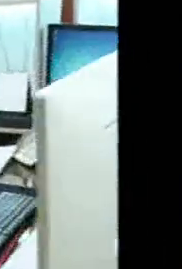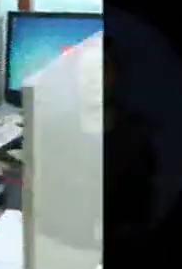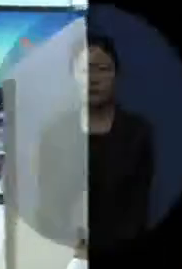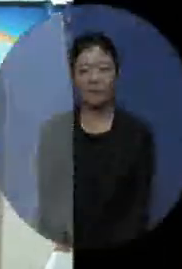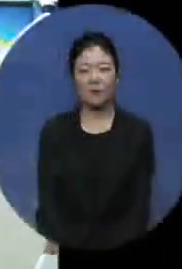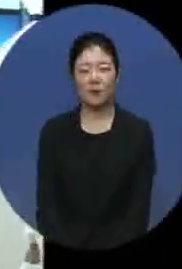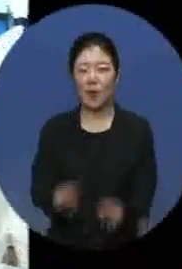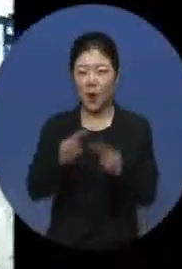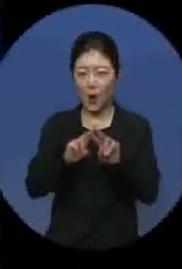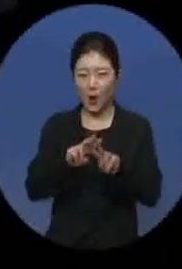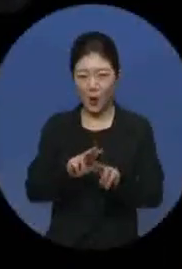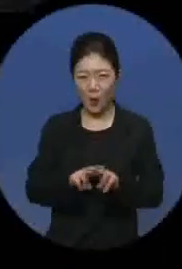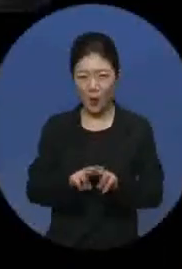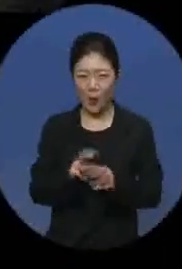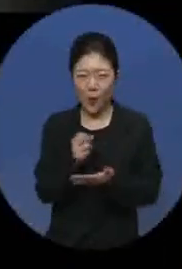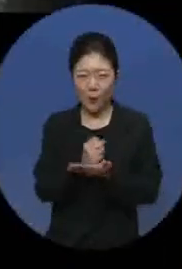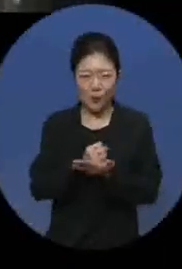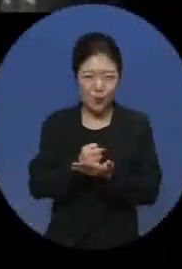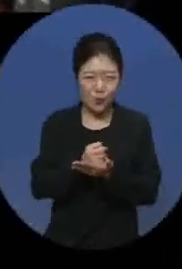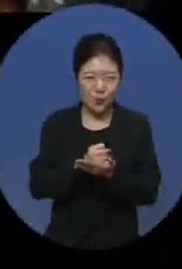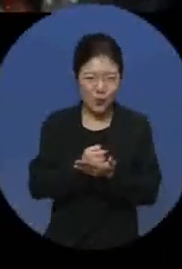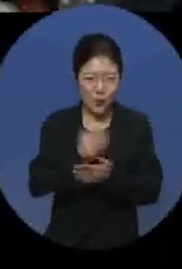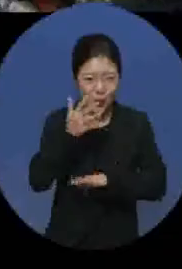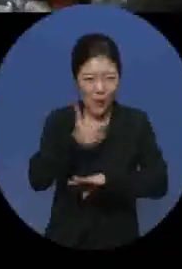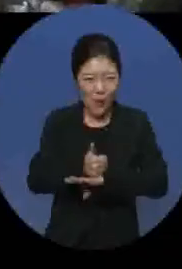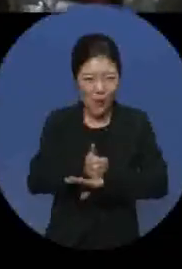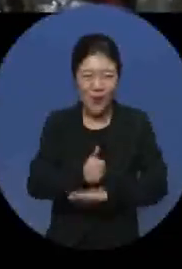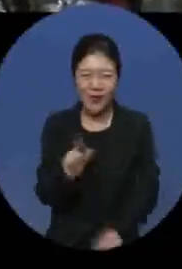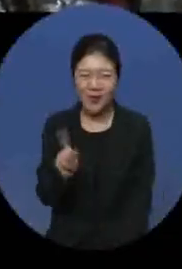과연 사다리 타기의 운명은 어떻게 될까요?